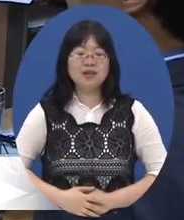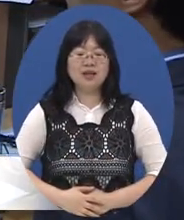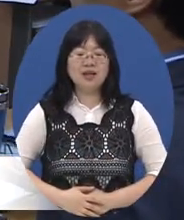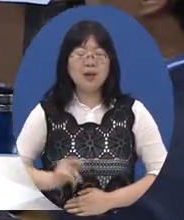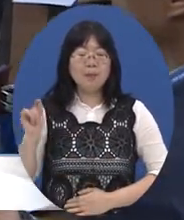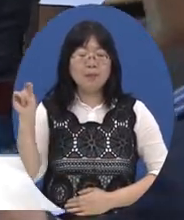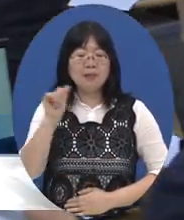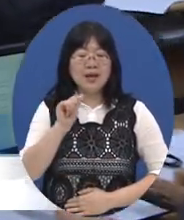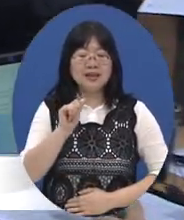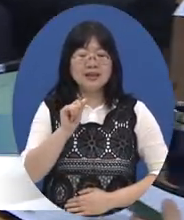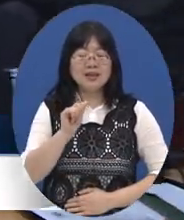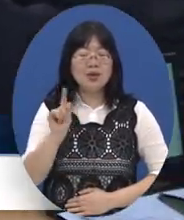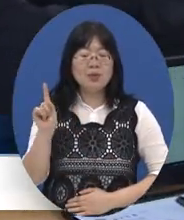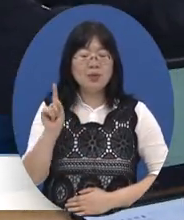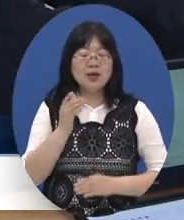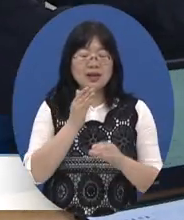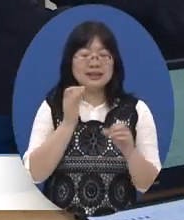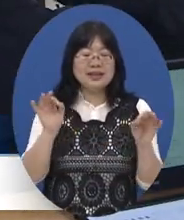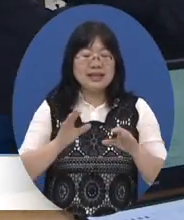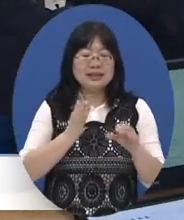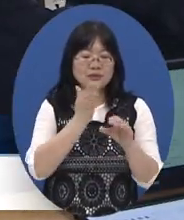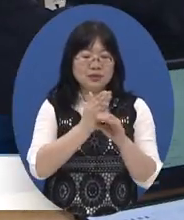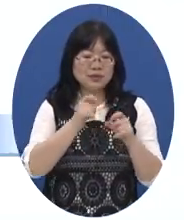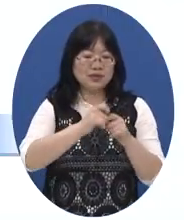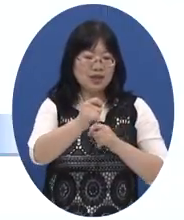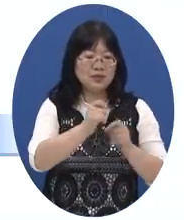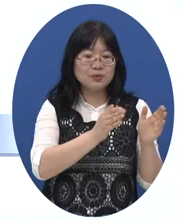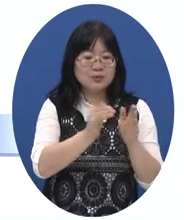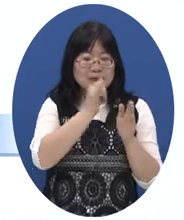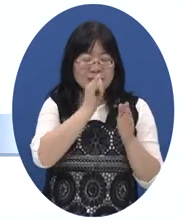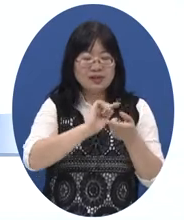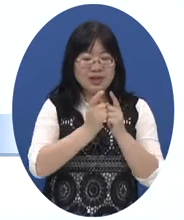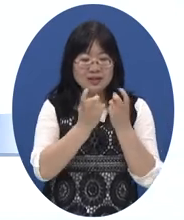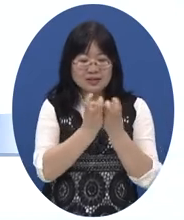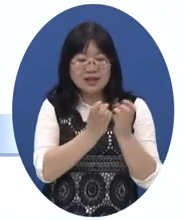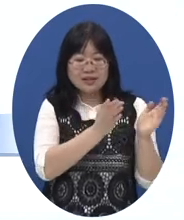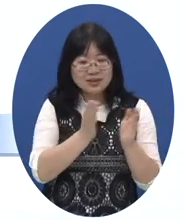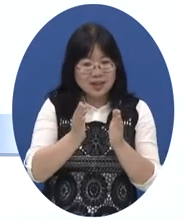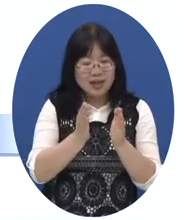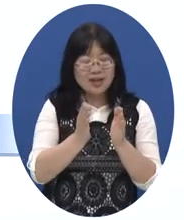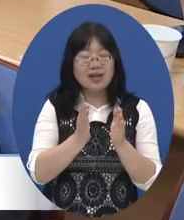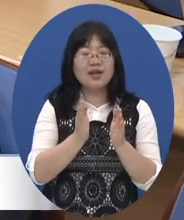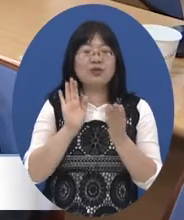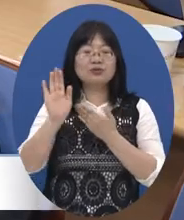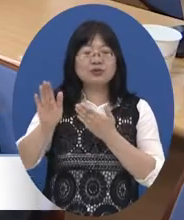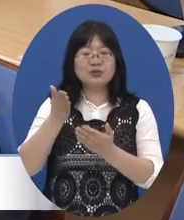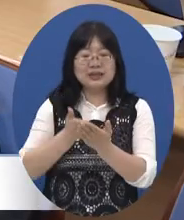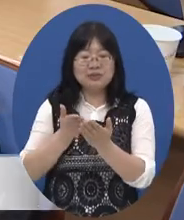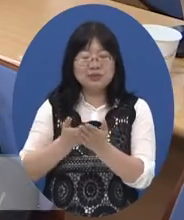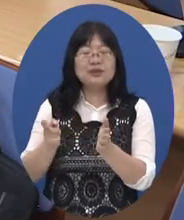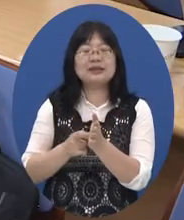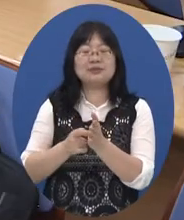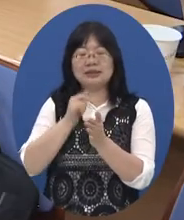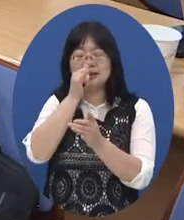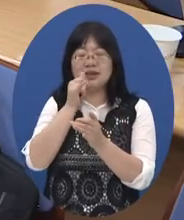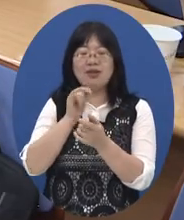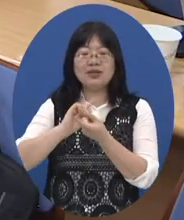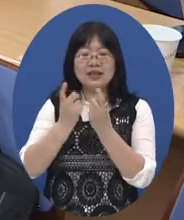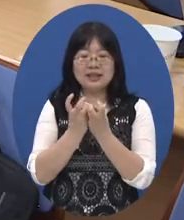이에 빠르게 단기와 중장기로 나눠 대응책을 마련하고 오늘 긴급 브리핑을 열어 대책을